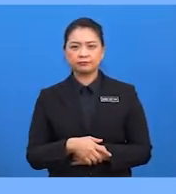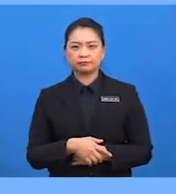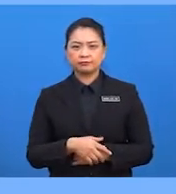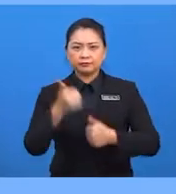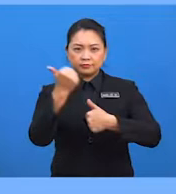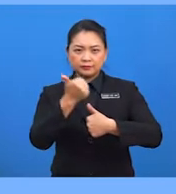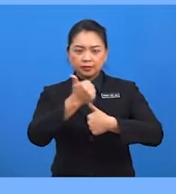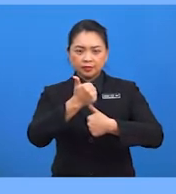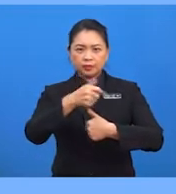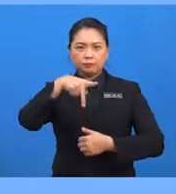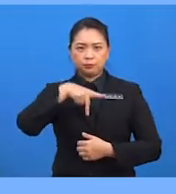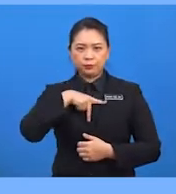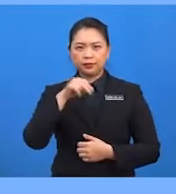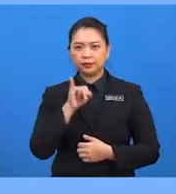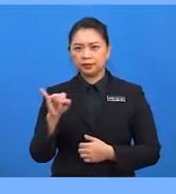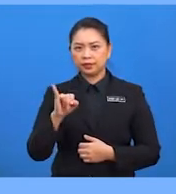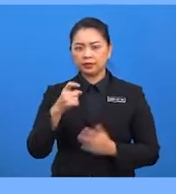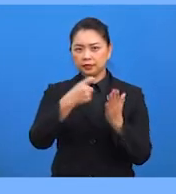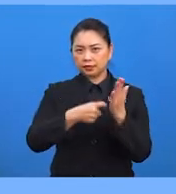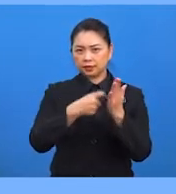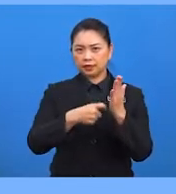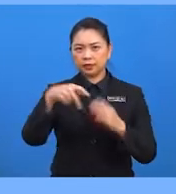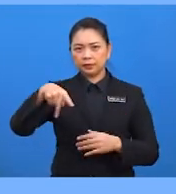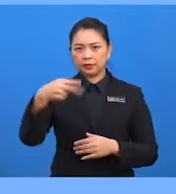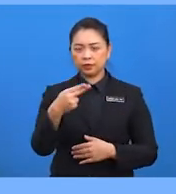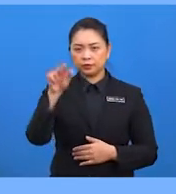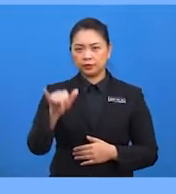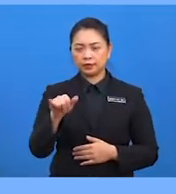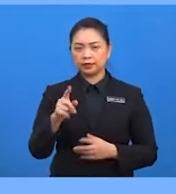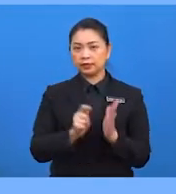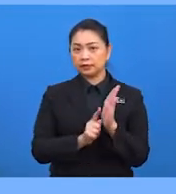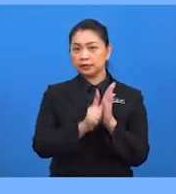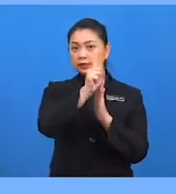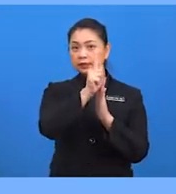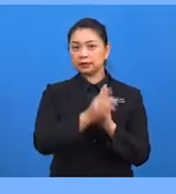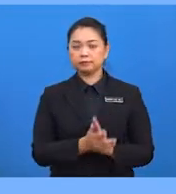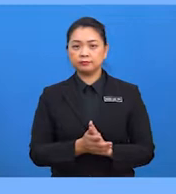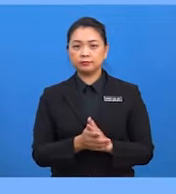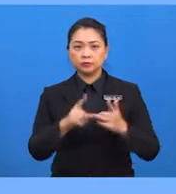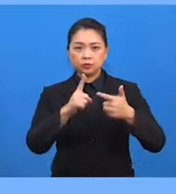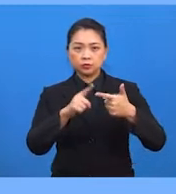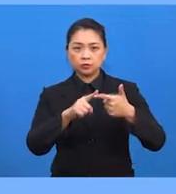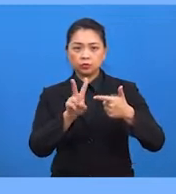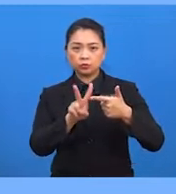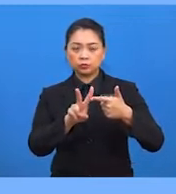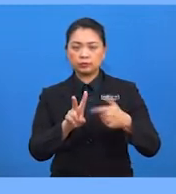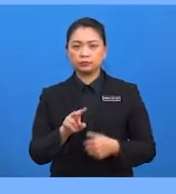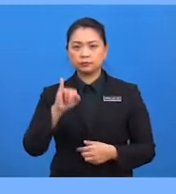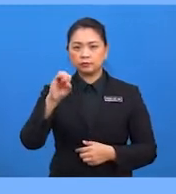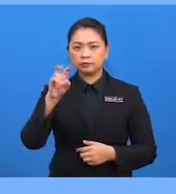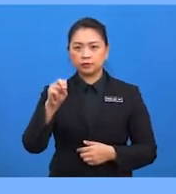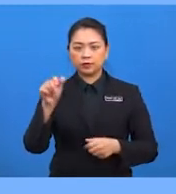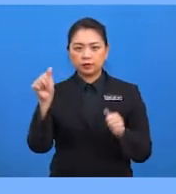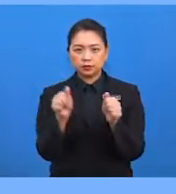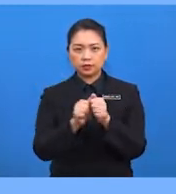1. Mempunyai nilai pH yang tinggi. 2.